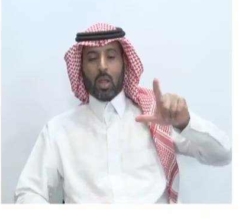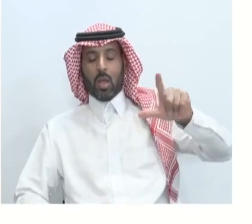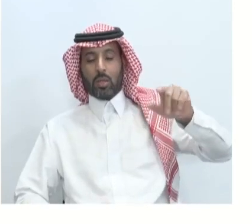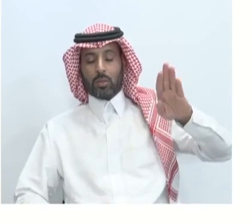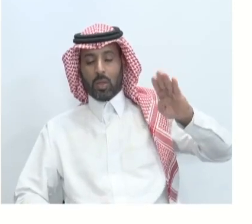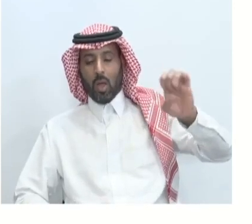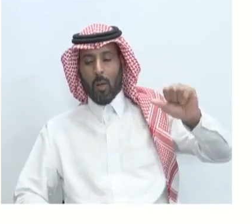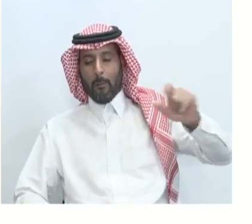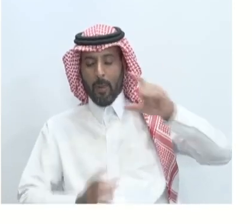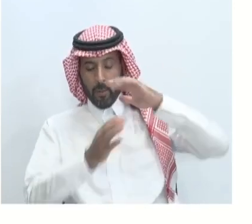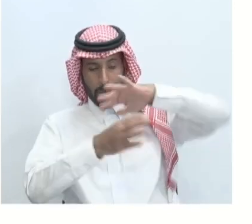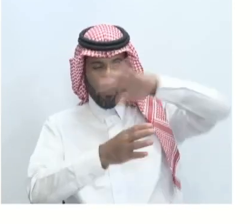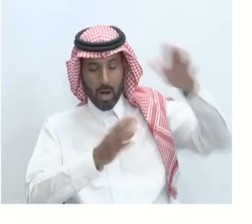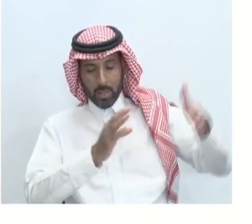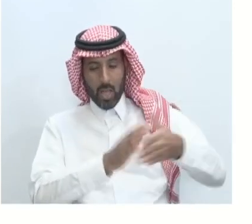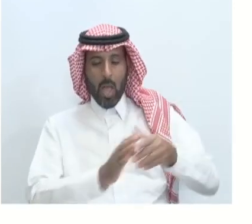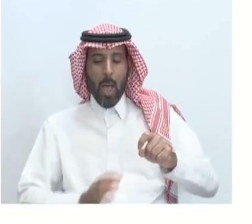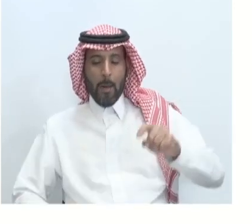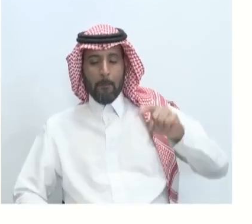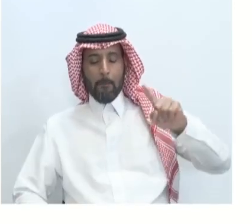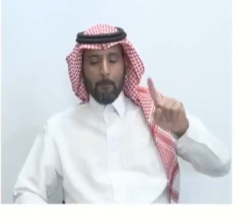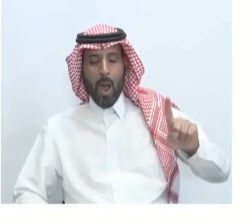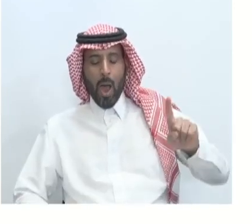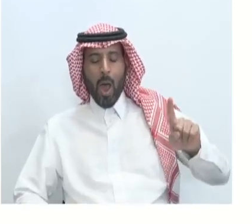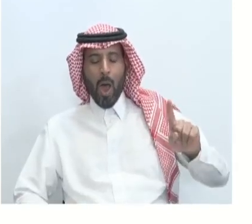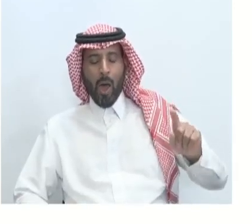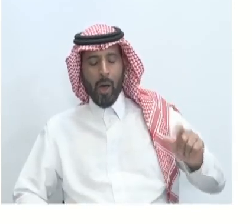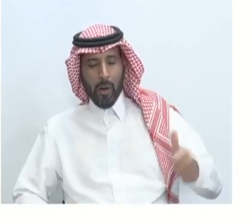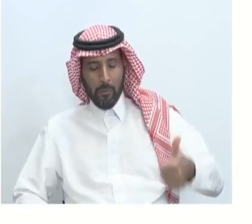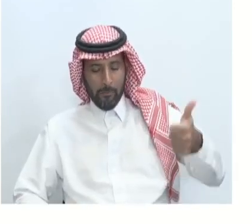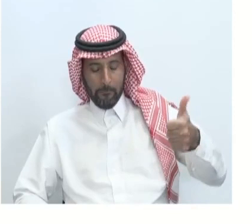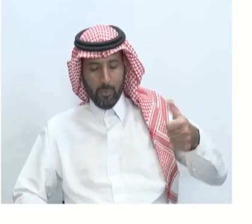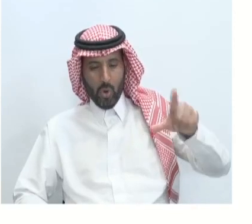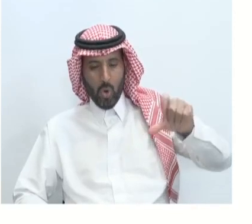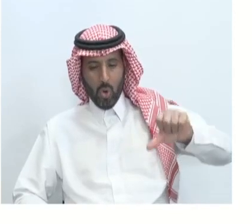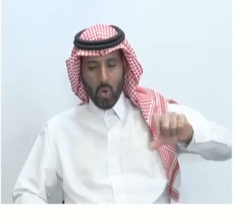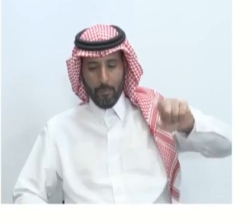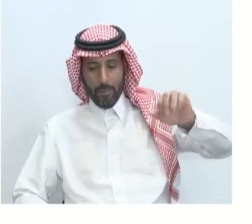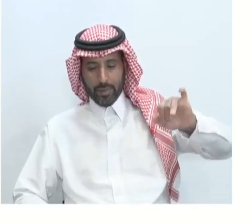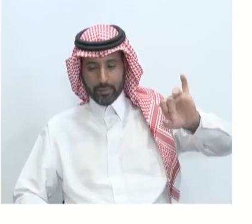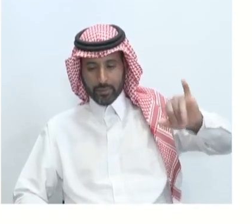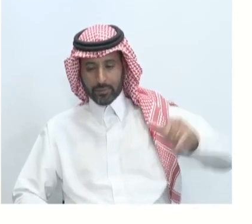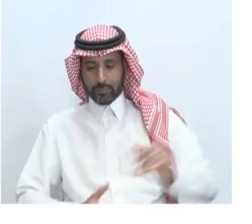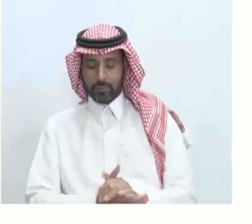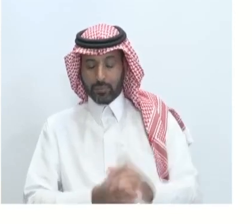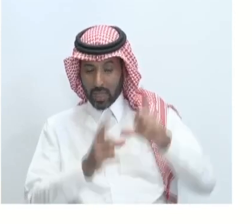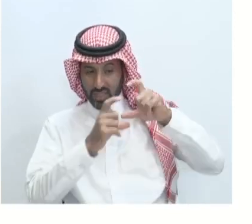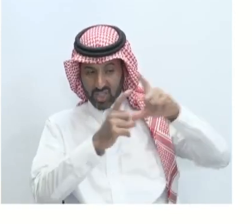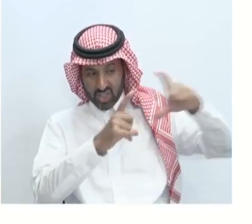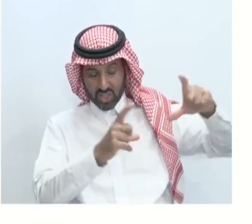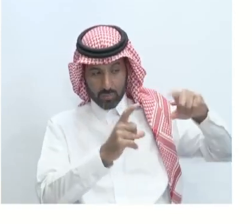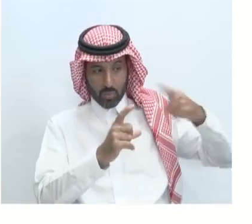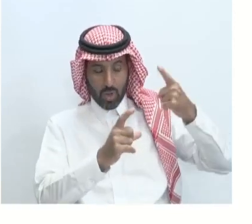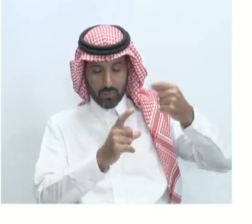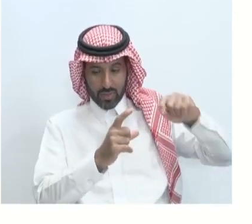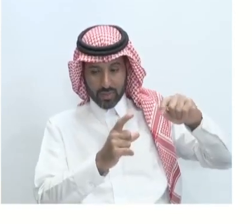مرصد بال لومار بمراه كرويه قطرها خسه امتار وعدسه تصحيح بقطر